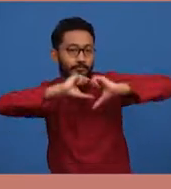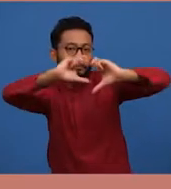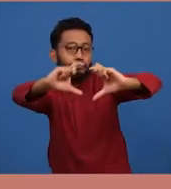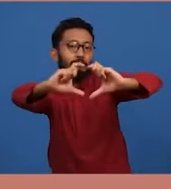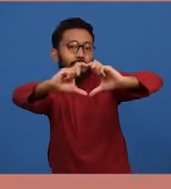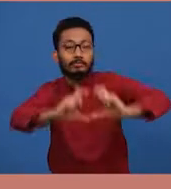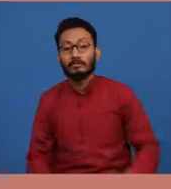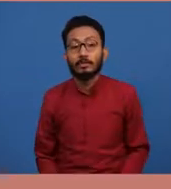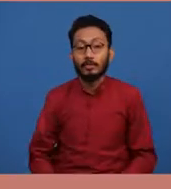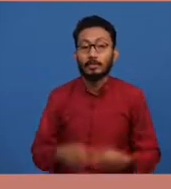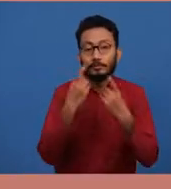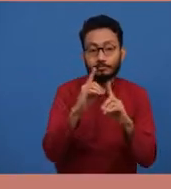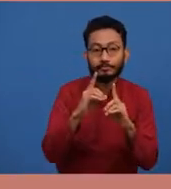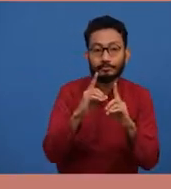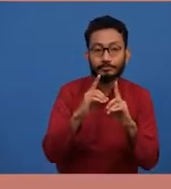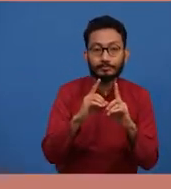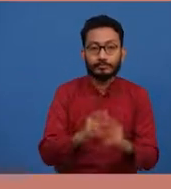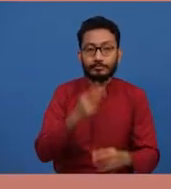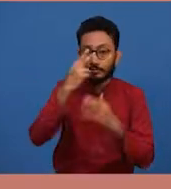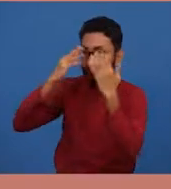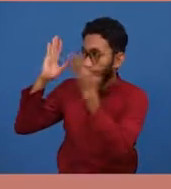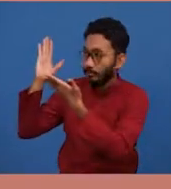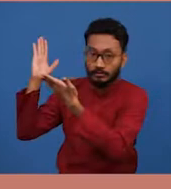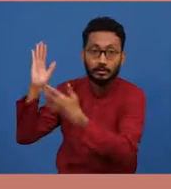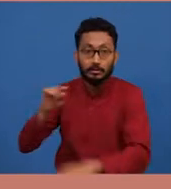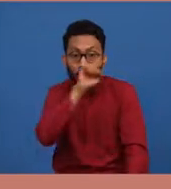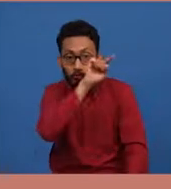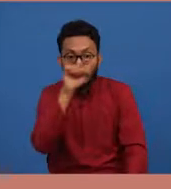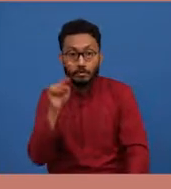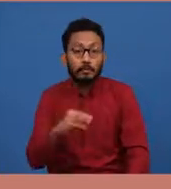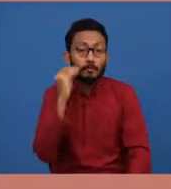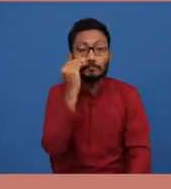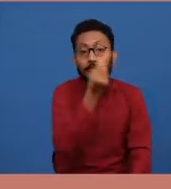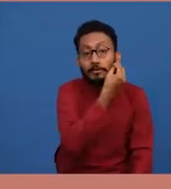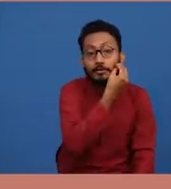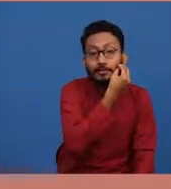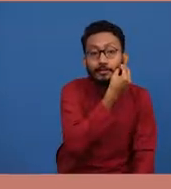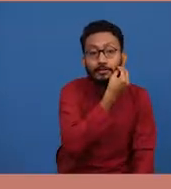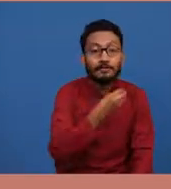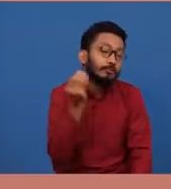Jawapannya, bersalam dan mencium pipi ibunya.